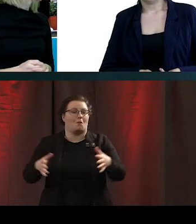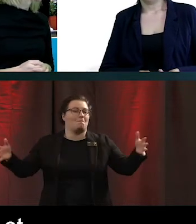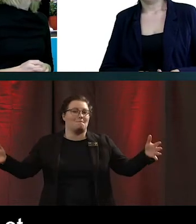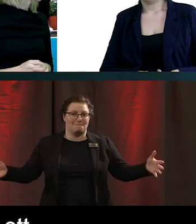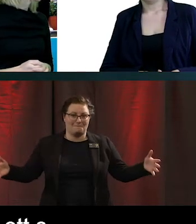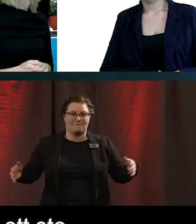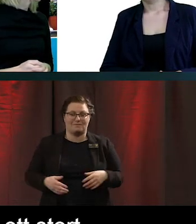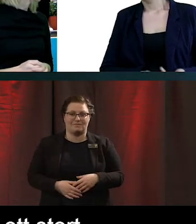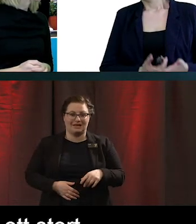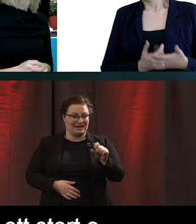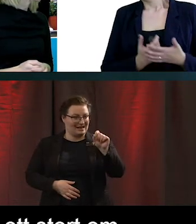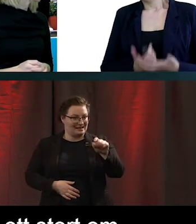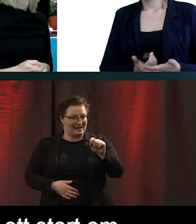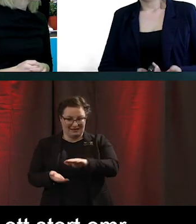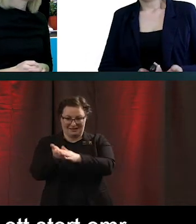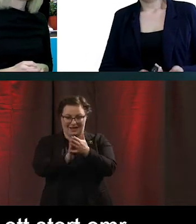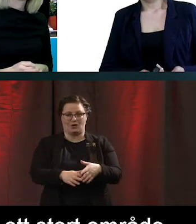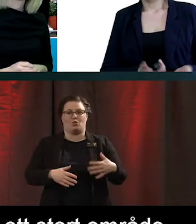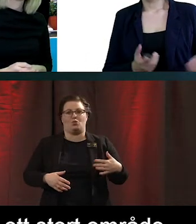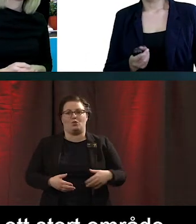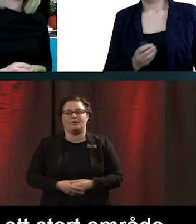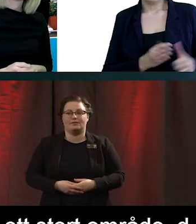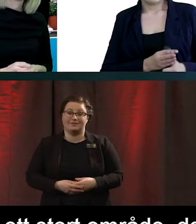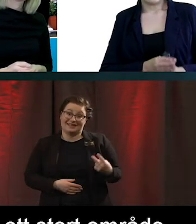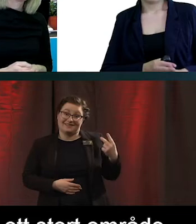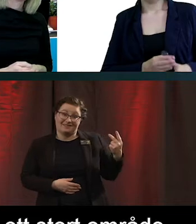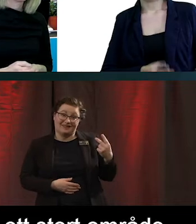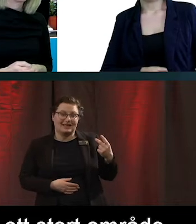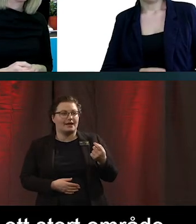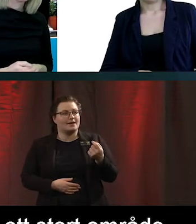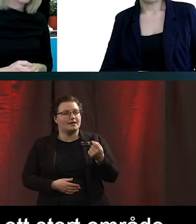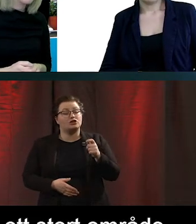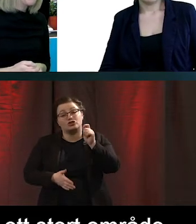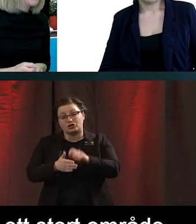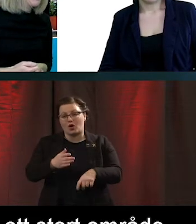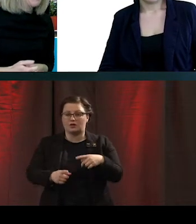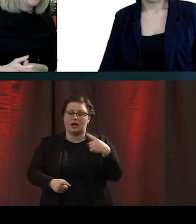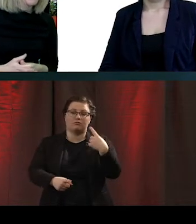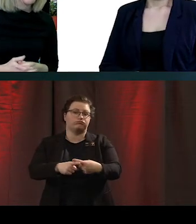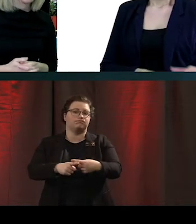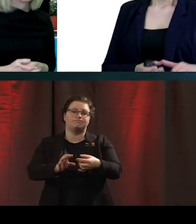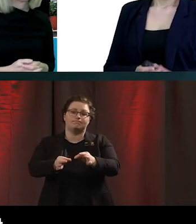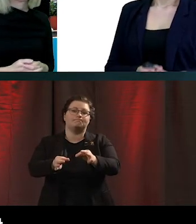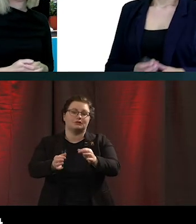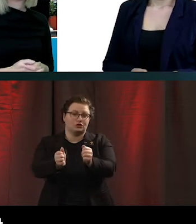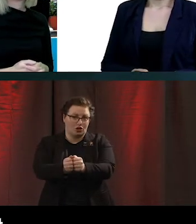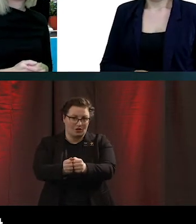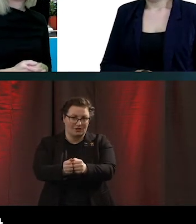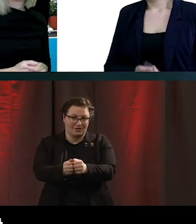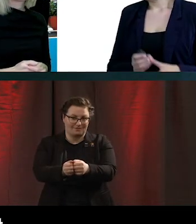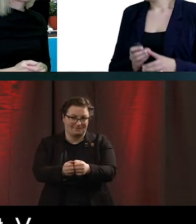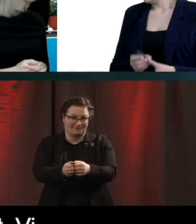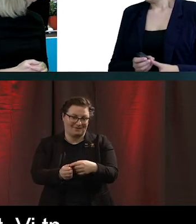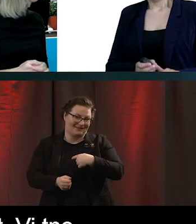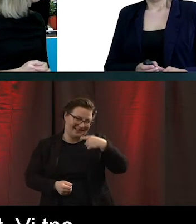Digitalisering. Vi började litet och enkelt. Vi tänkte så här